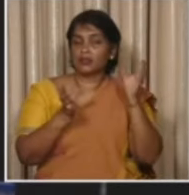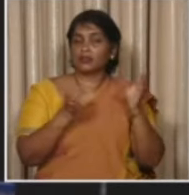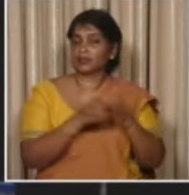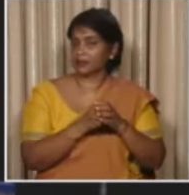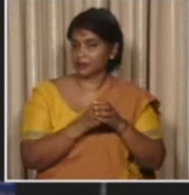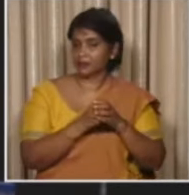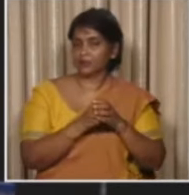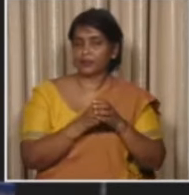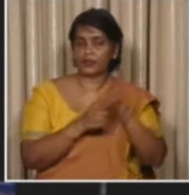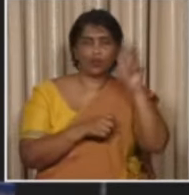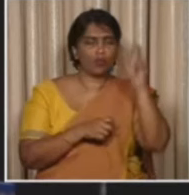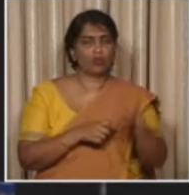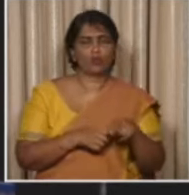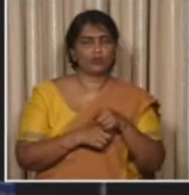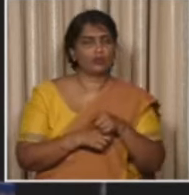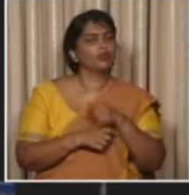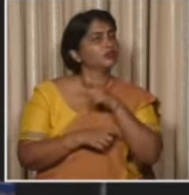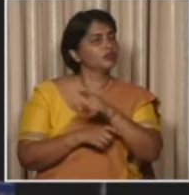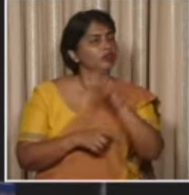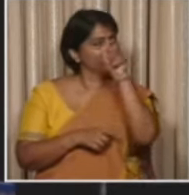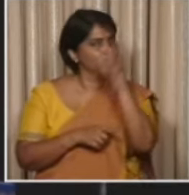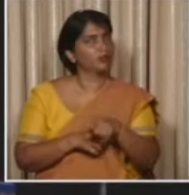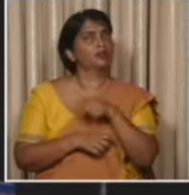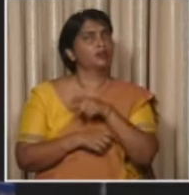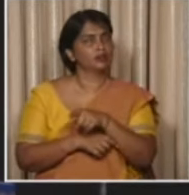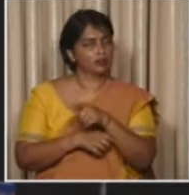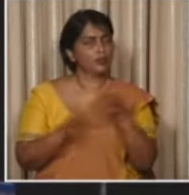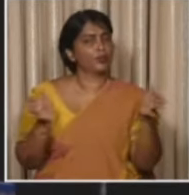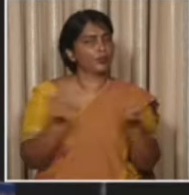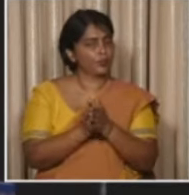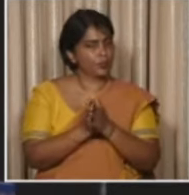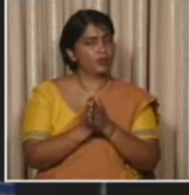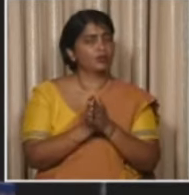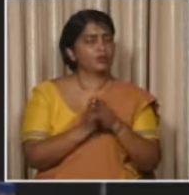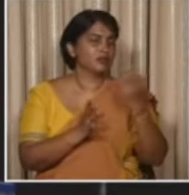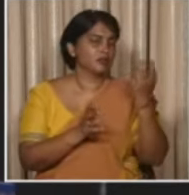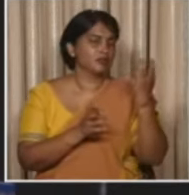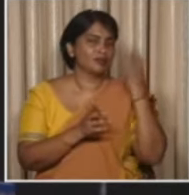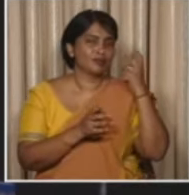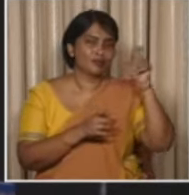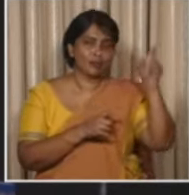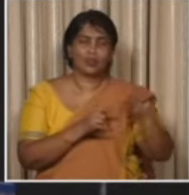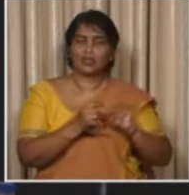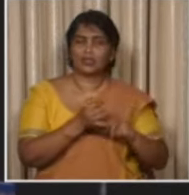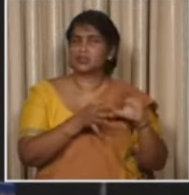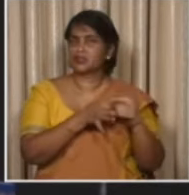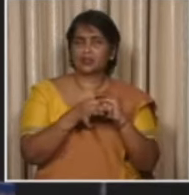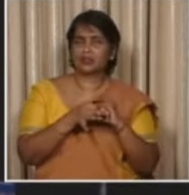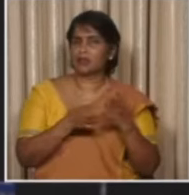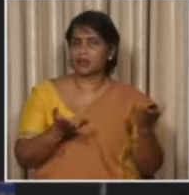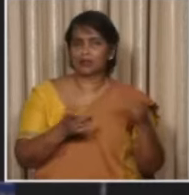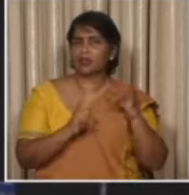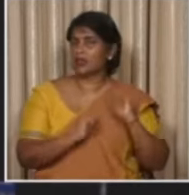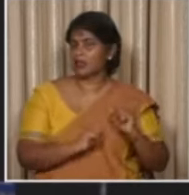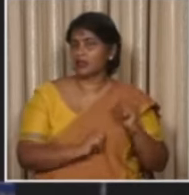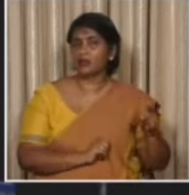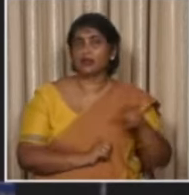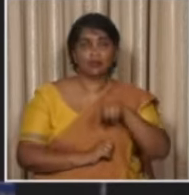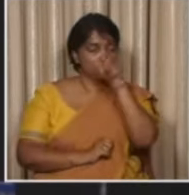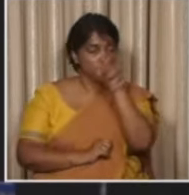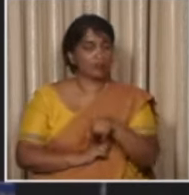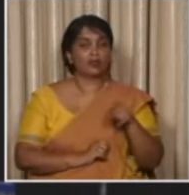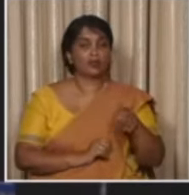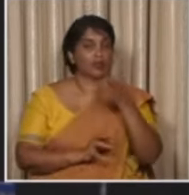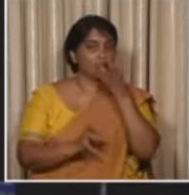මේ නිලධාරියා. ඒ නිලධාරියා එක්ක තිබුණු සහරාන්ගේ සම්බන්ධතාවය මොකද්ද? ඇයි එහෙනම් ඒ නිලධාරියා මේ